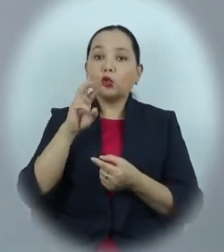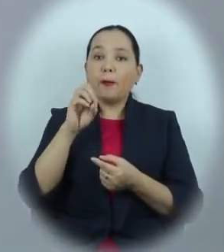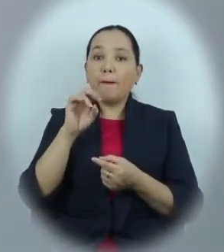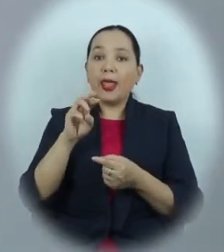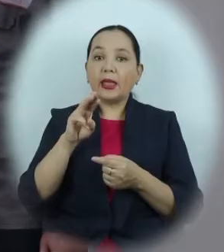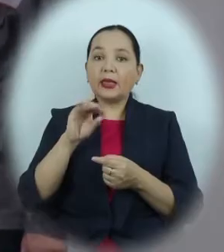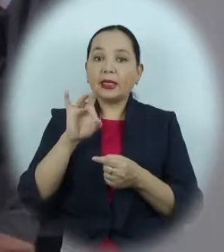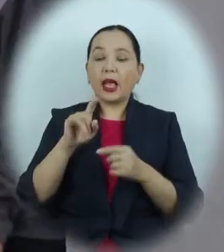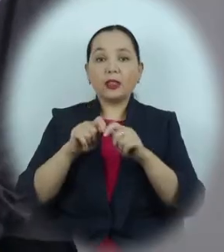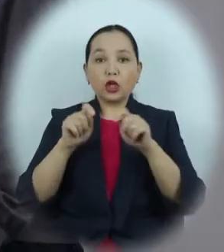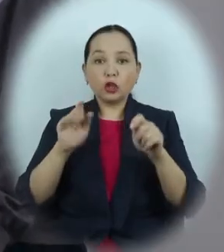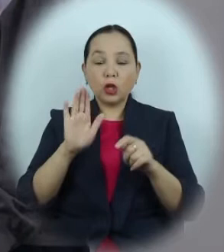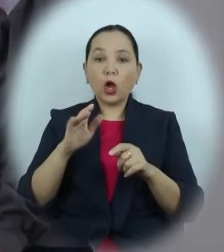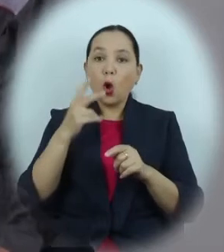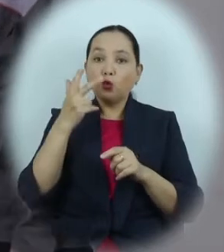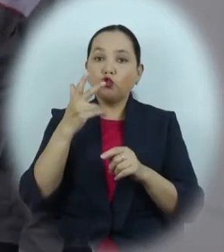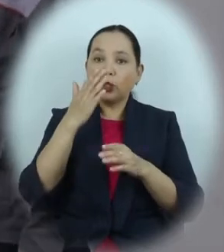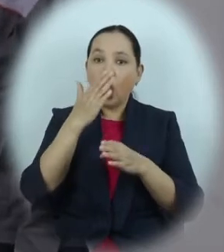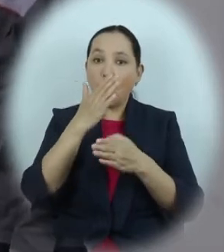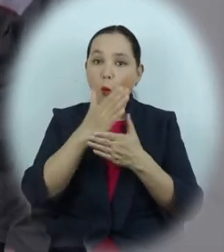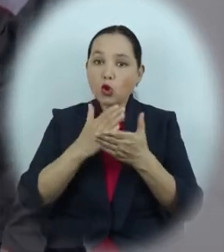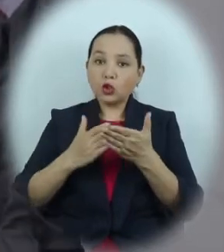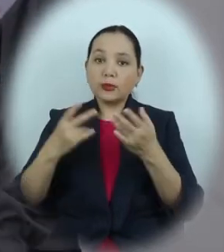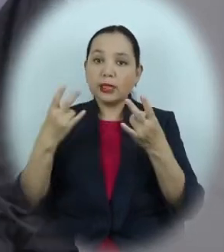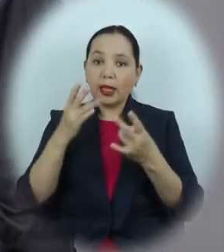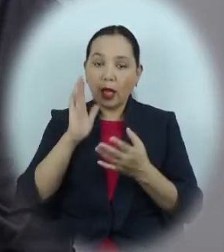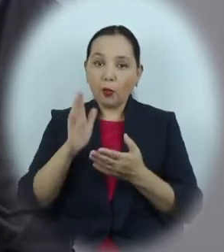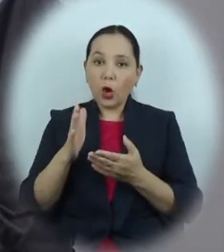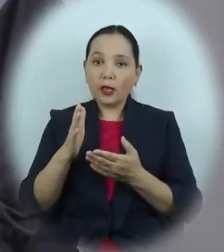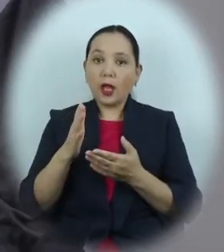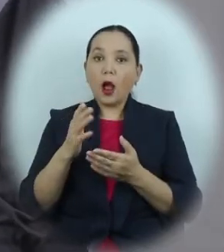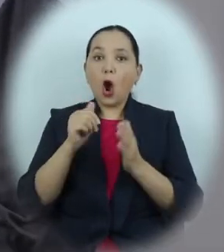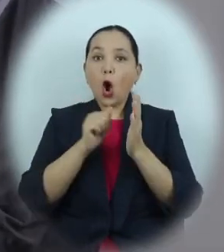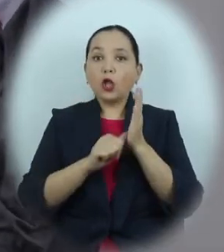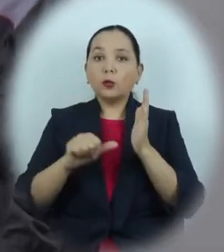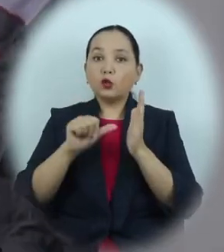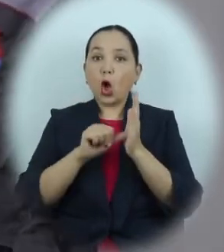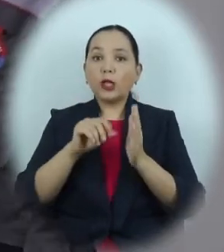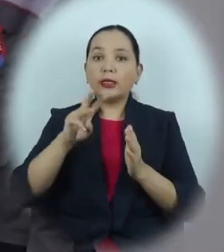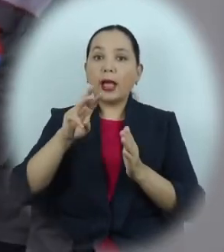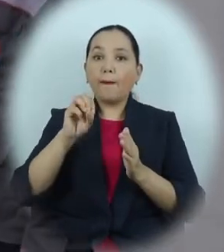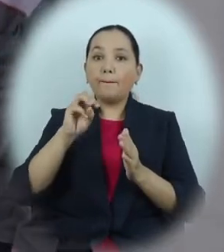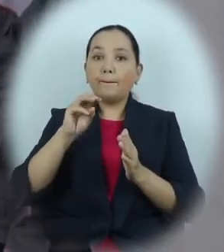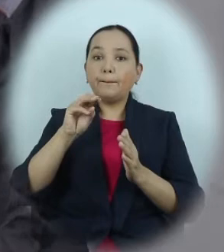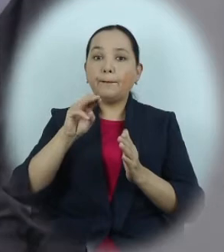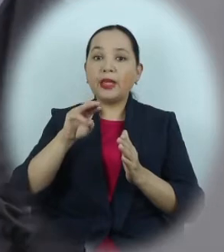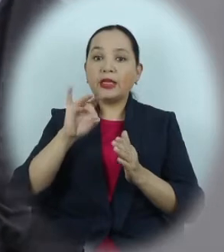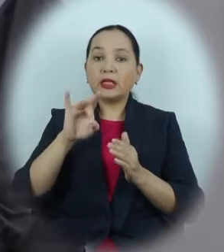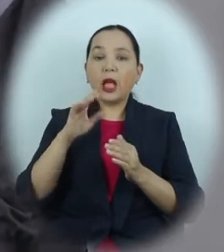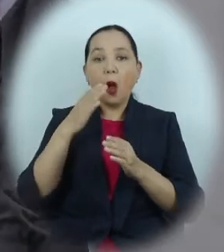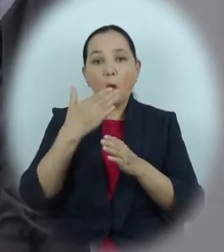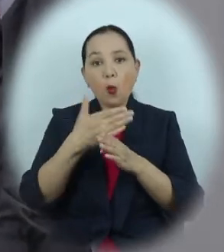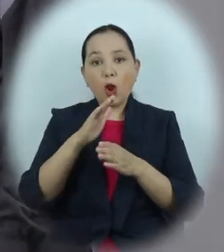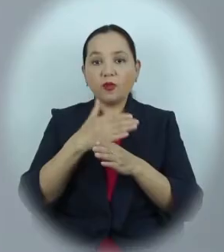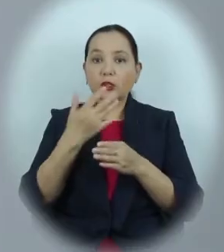tashkil topadi. Shlankani 3 ga bo'lishimiz kerak bo'ladi. Biz 66 metrdan bo'lib oladigan bo'lsak, maqsadga